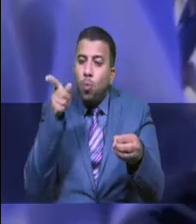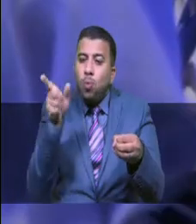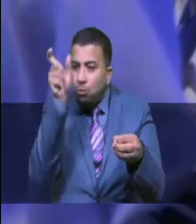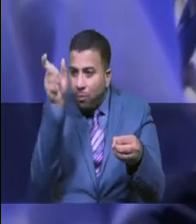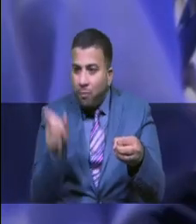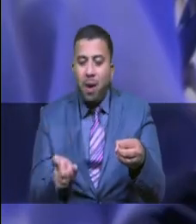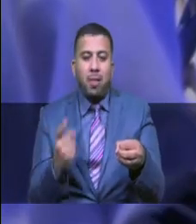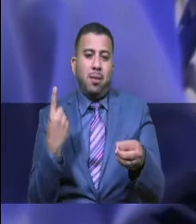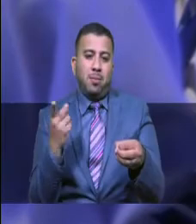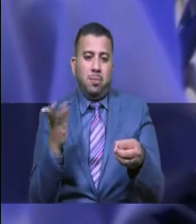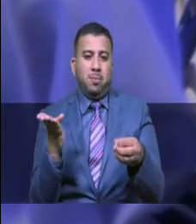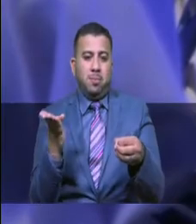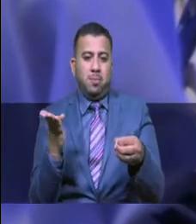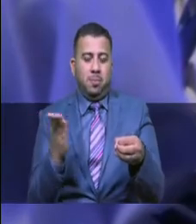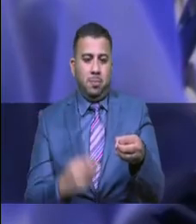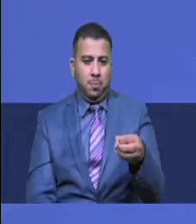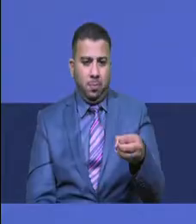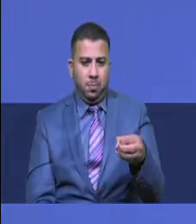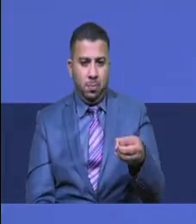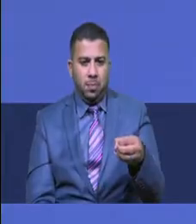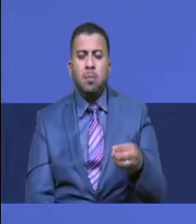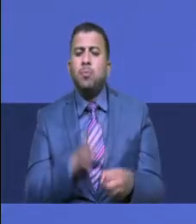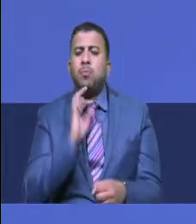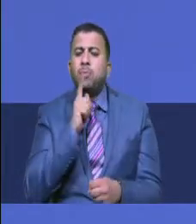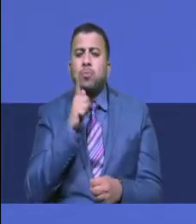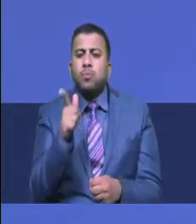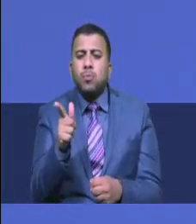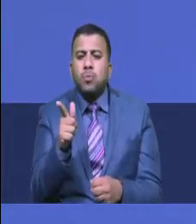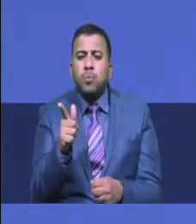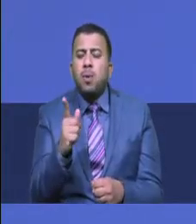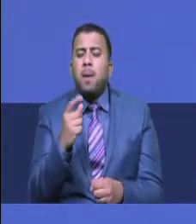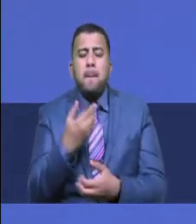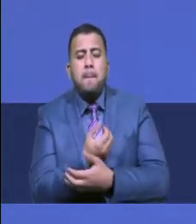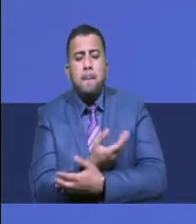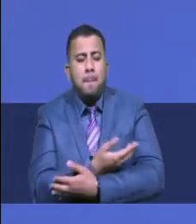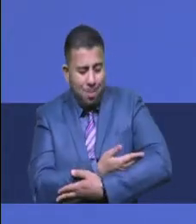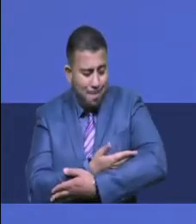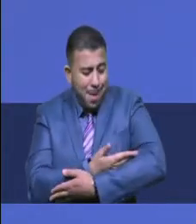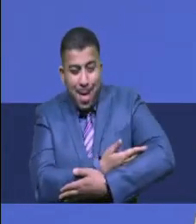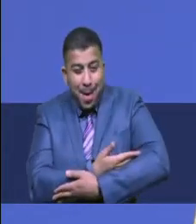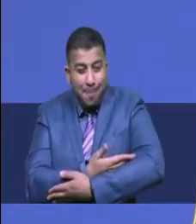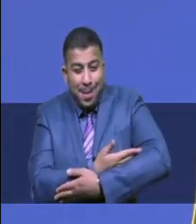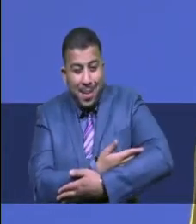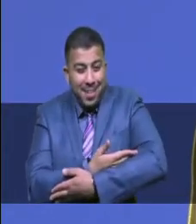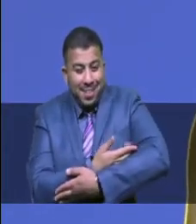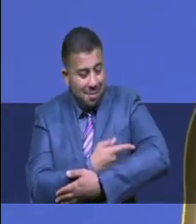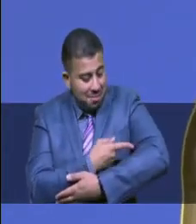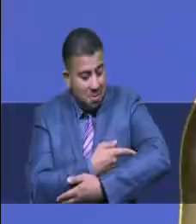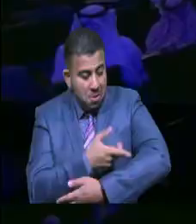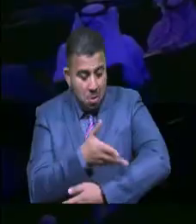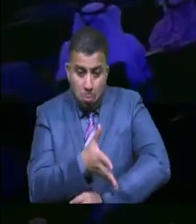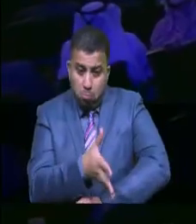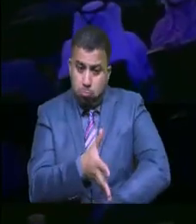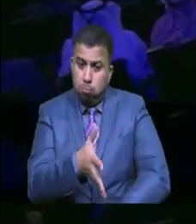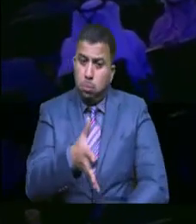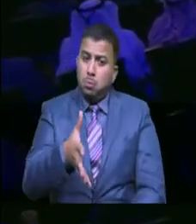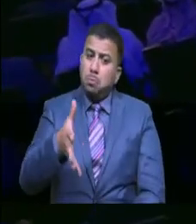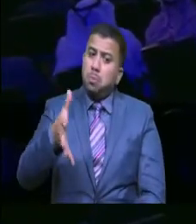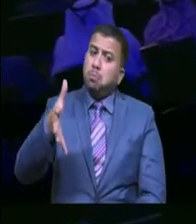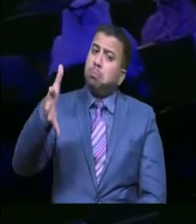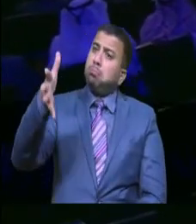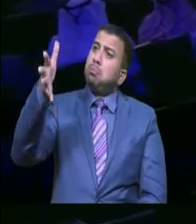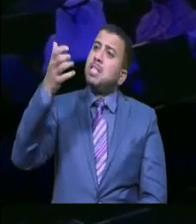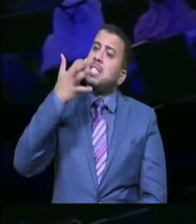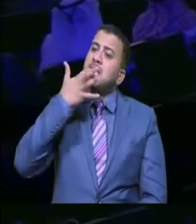من بداية طفولته إلى أن يصل إلى آخر